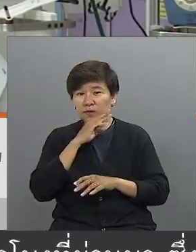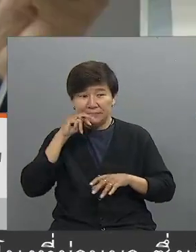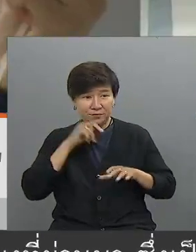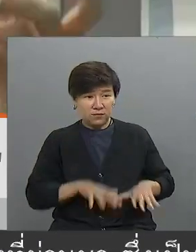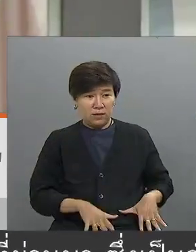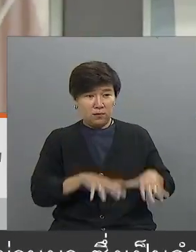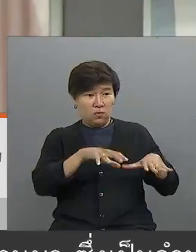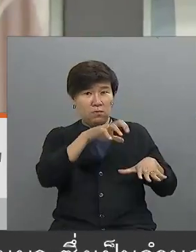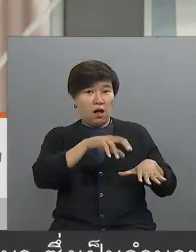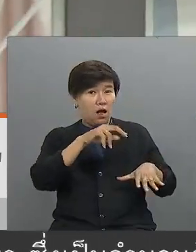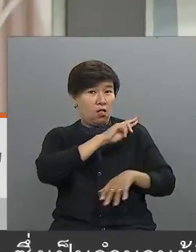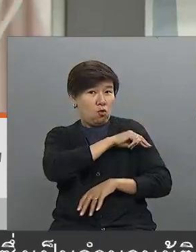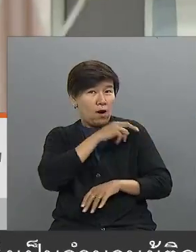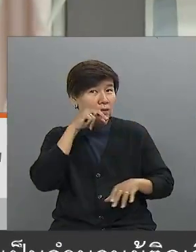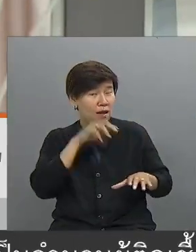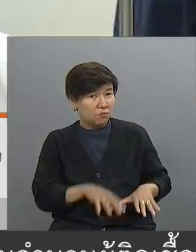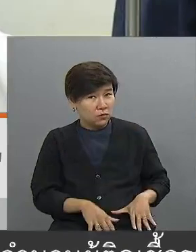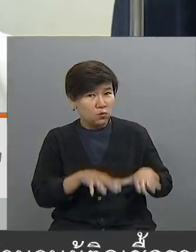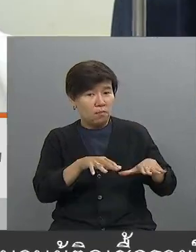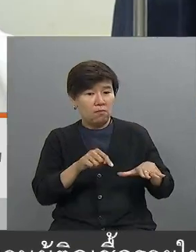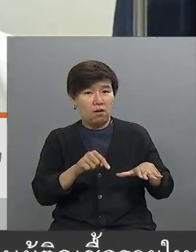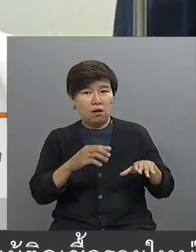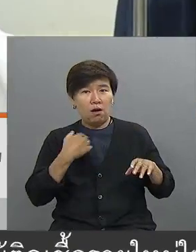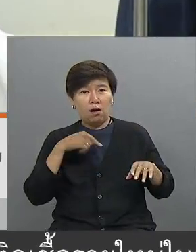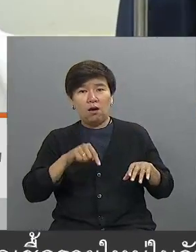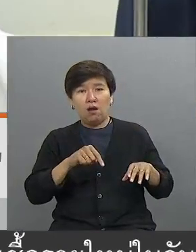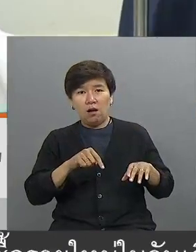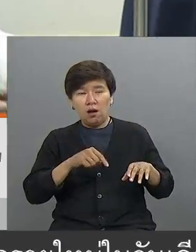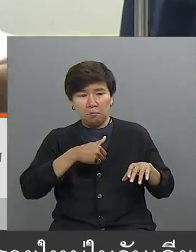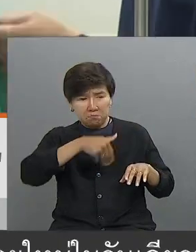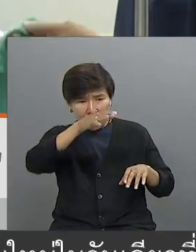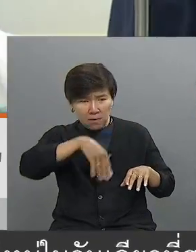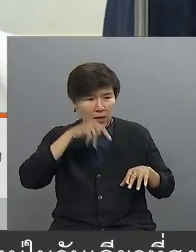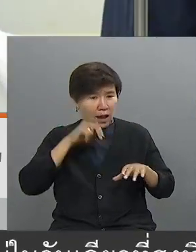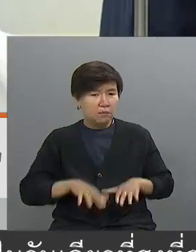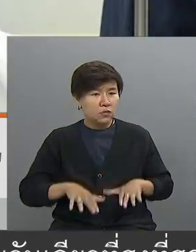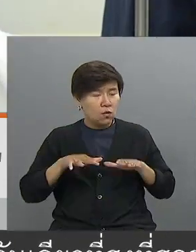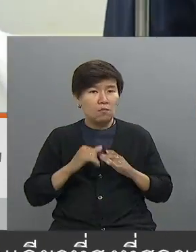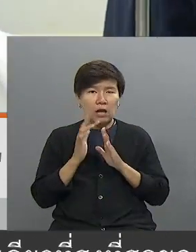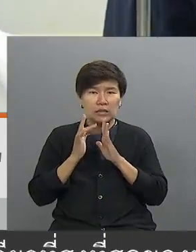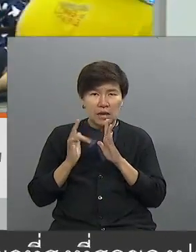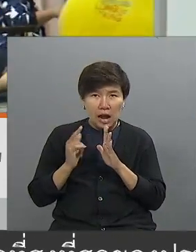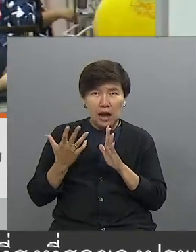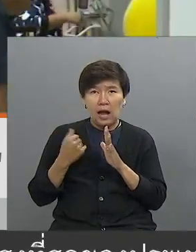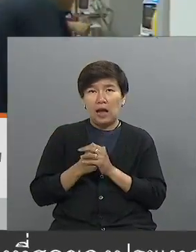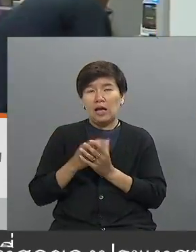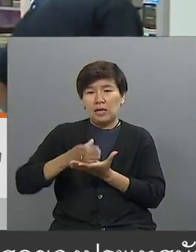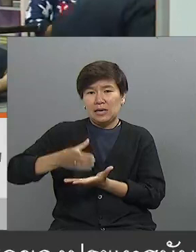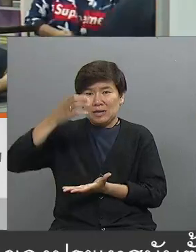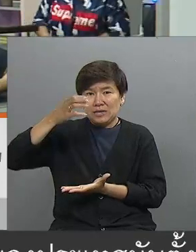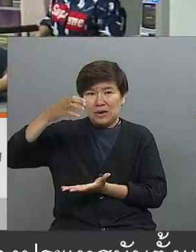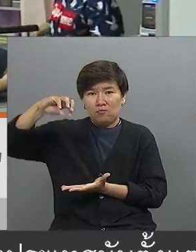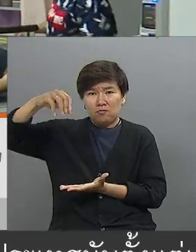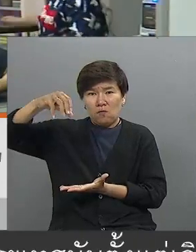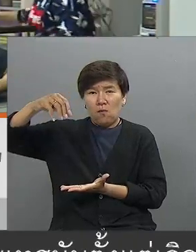ลหรือน้ำท่วมเส้นทางเข้าออกสำรองยาเวชภัณฑ์อุปกรณ์ทางการแพทย์และออกซิเจนให้เพียงพอและตรวจสอบระบบ